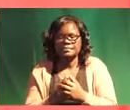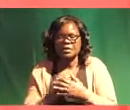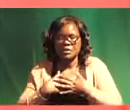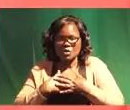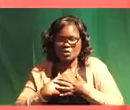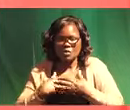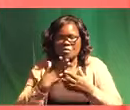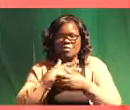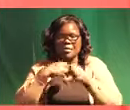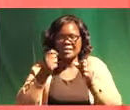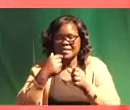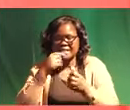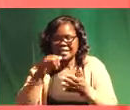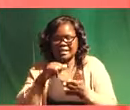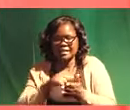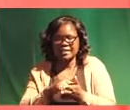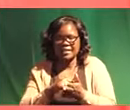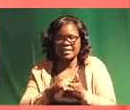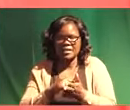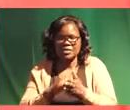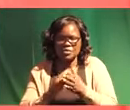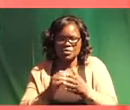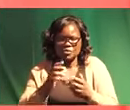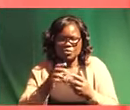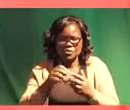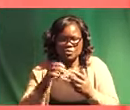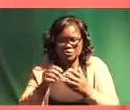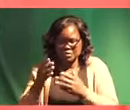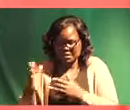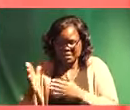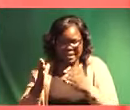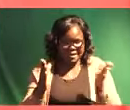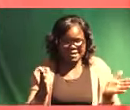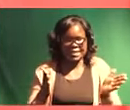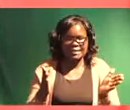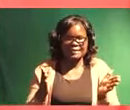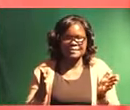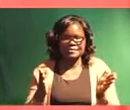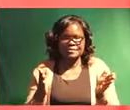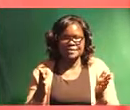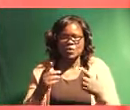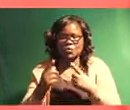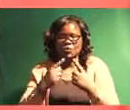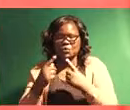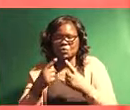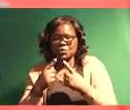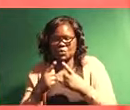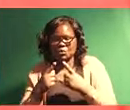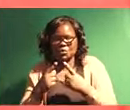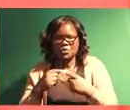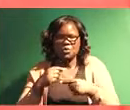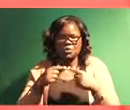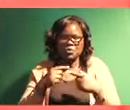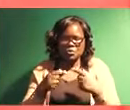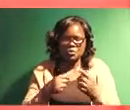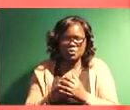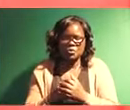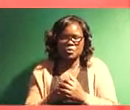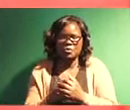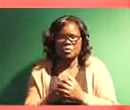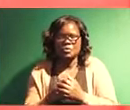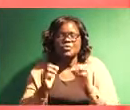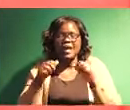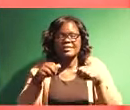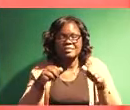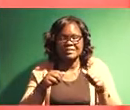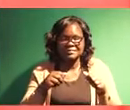Mheshimiwa rais wetu alisema tutengue watu pande hii na pande hii nyingine waongee tufike